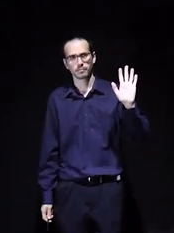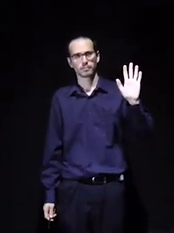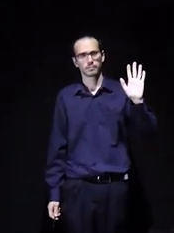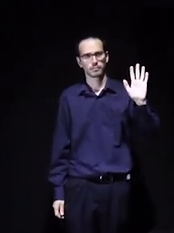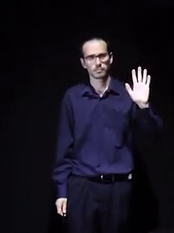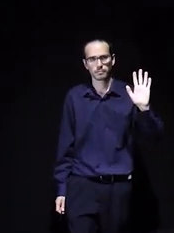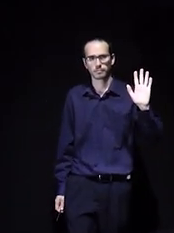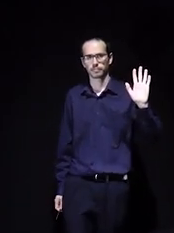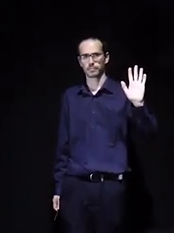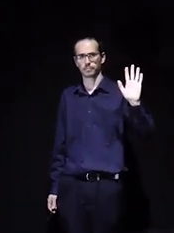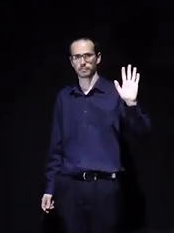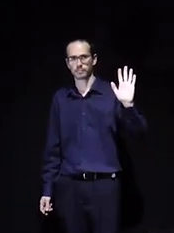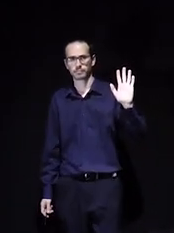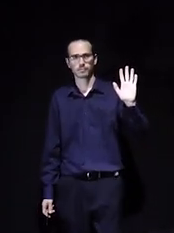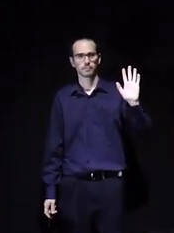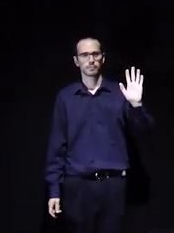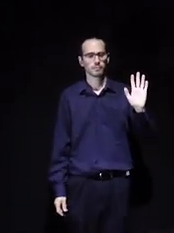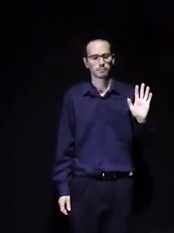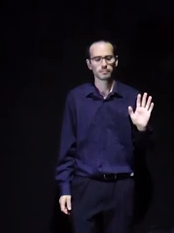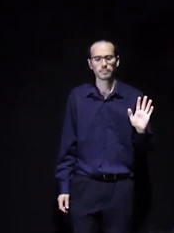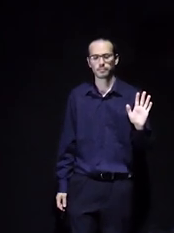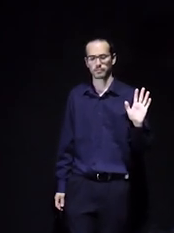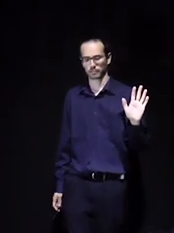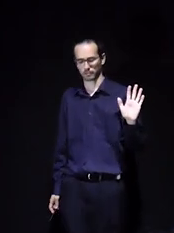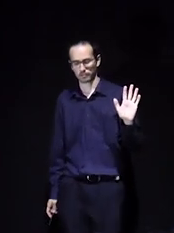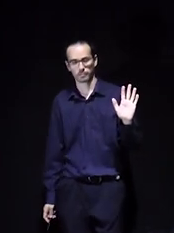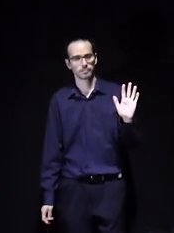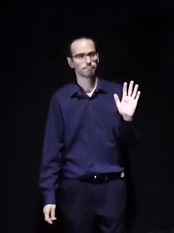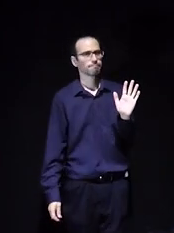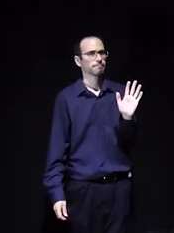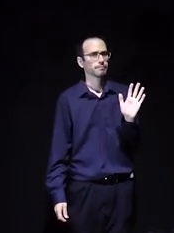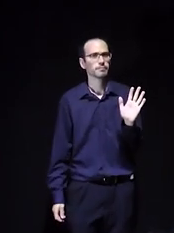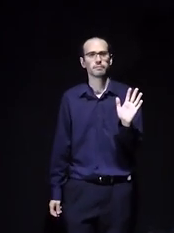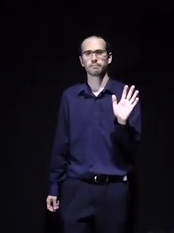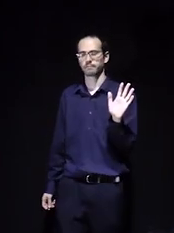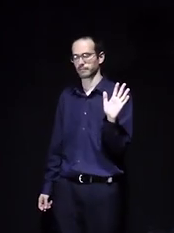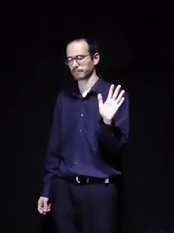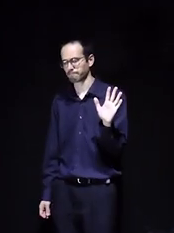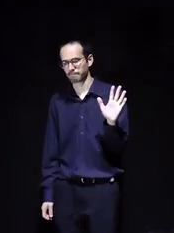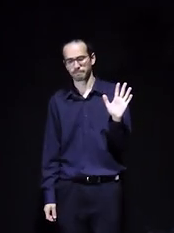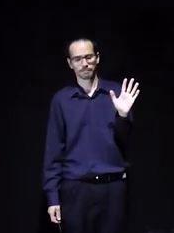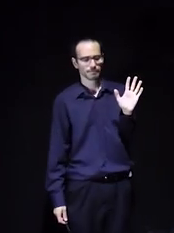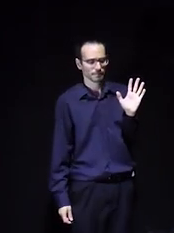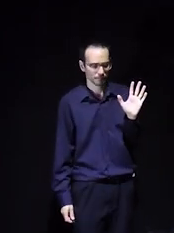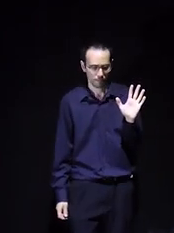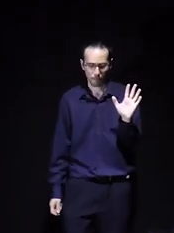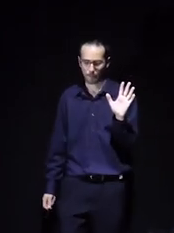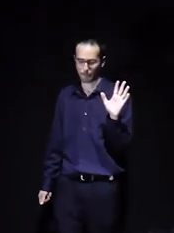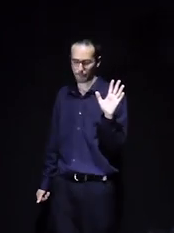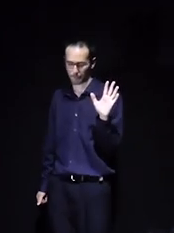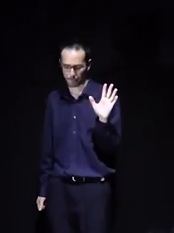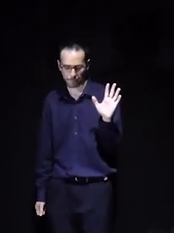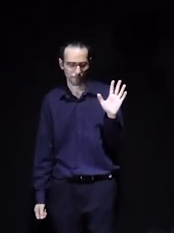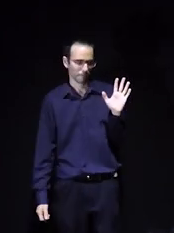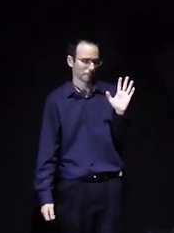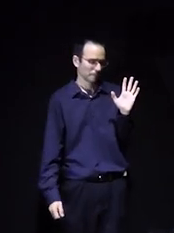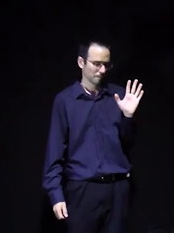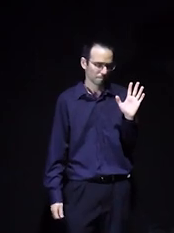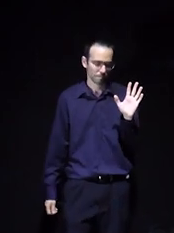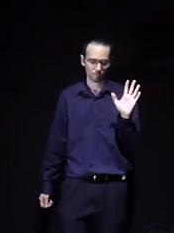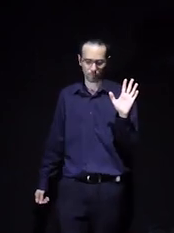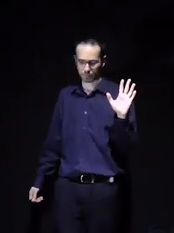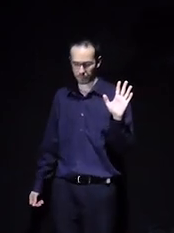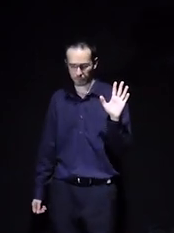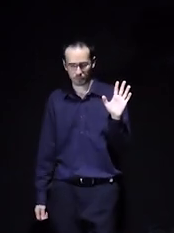Obro els ulls, reconec cada racó de l'habitació. Ja se'n sóc aquí, ja